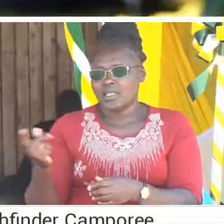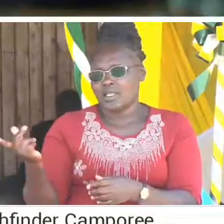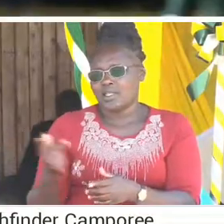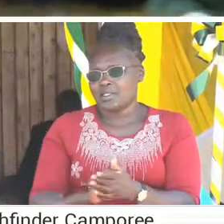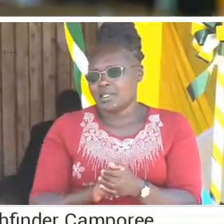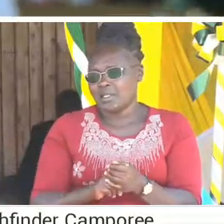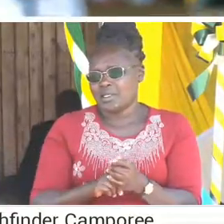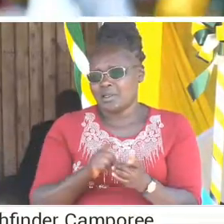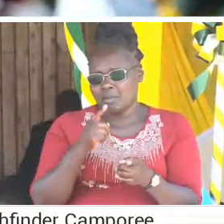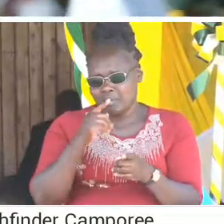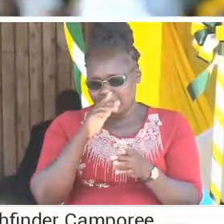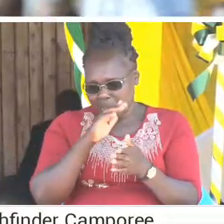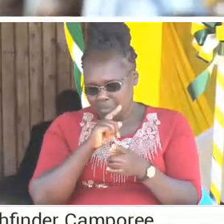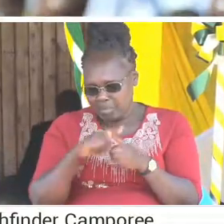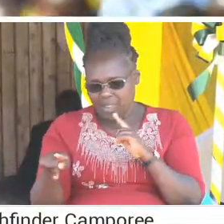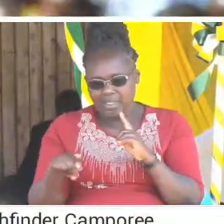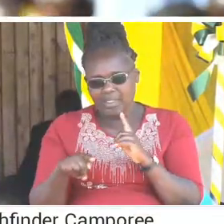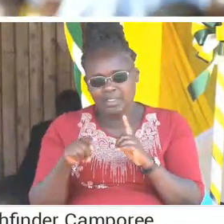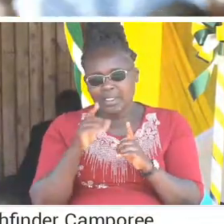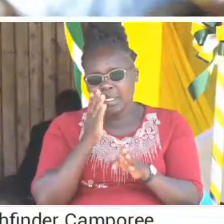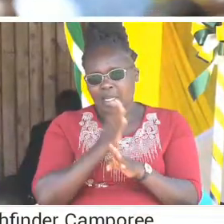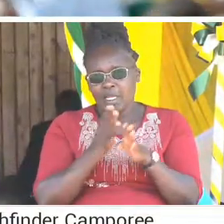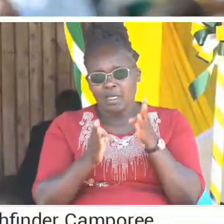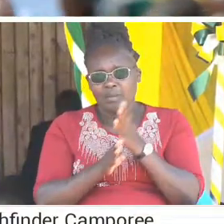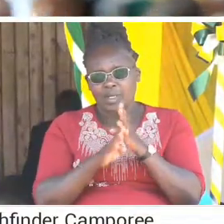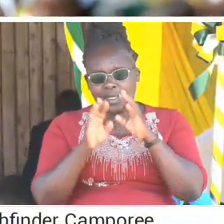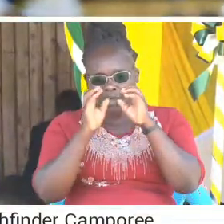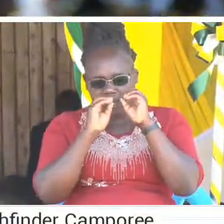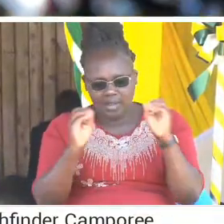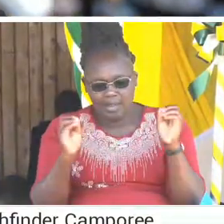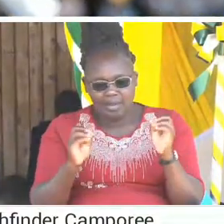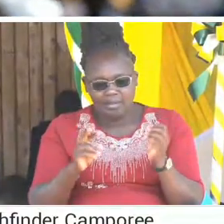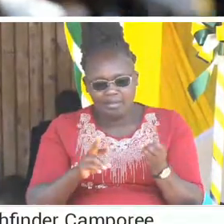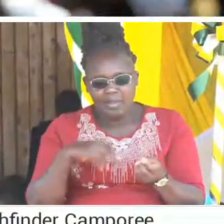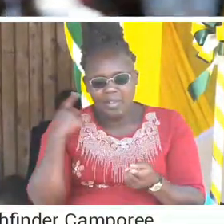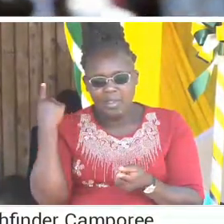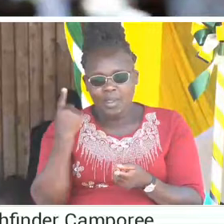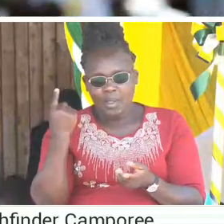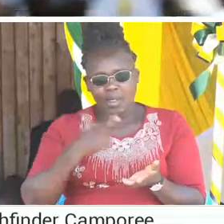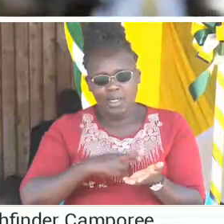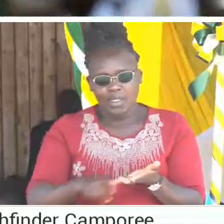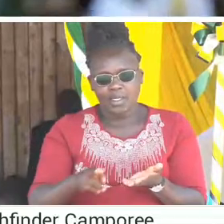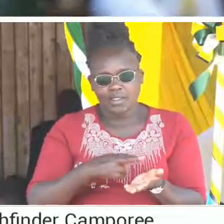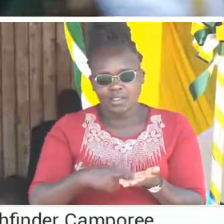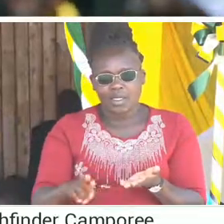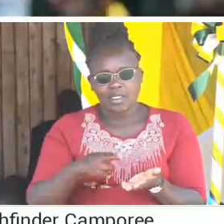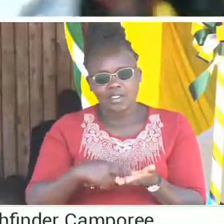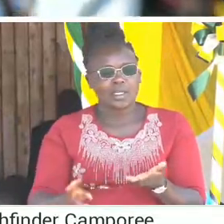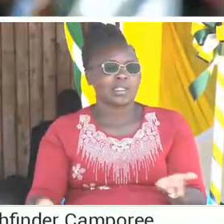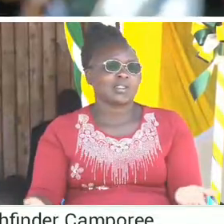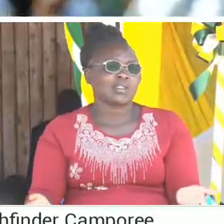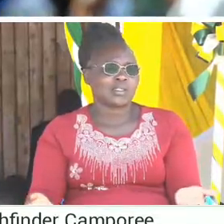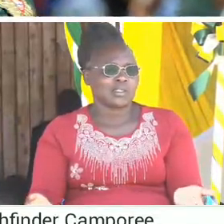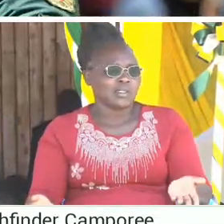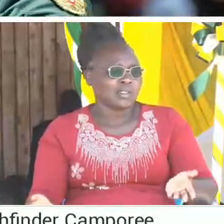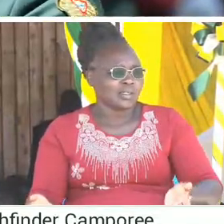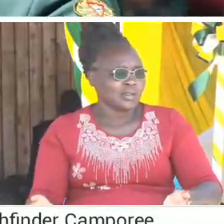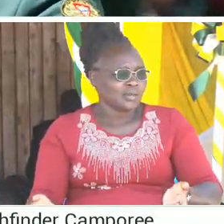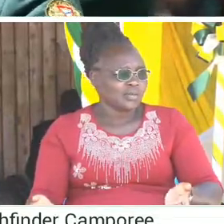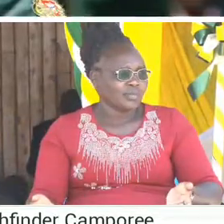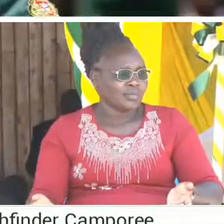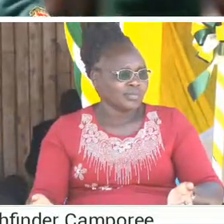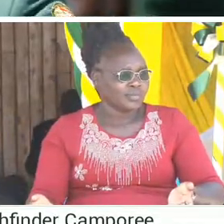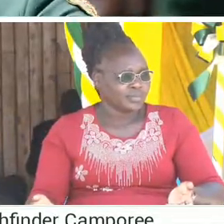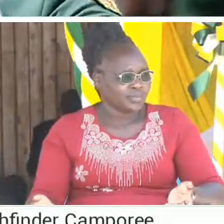mnaziita nyumba za kukomboa. Kule Tanzania tunaziita nyumba za kupanga. Yaani wewe unaishi kwenye nyumba ya kupanga, lakini una